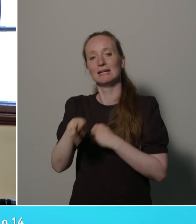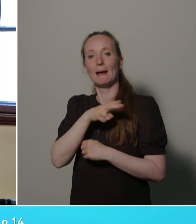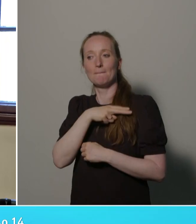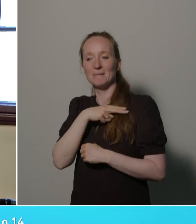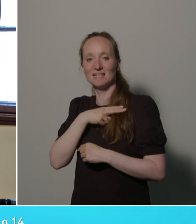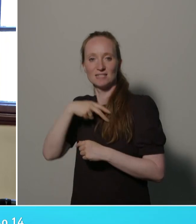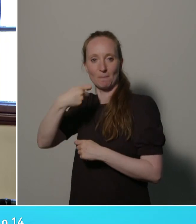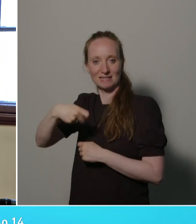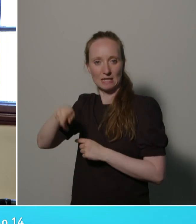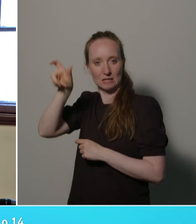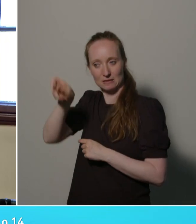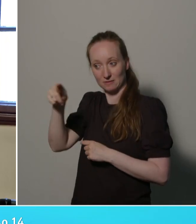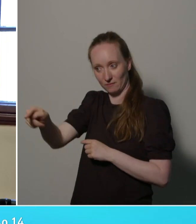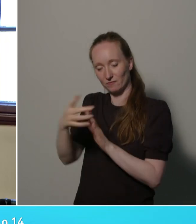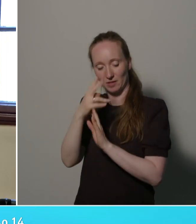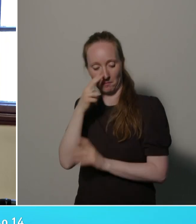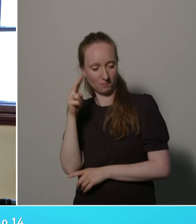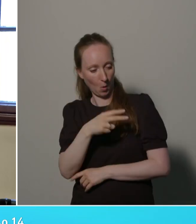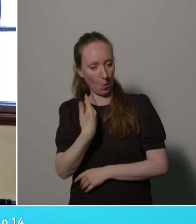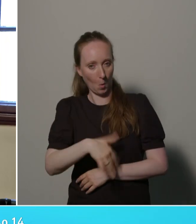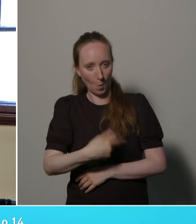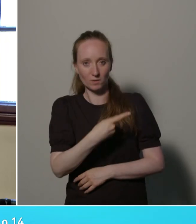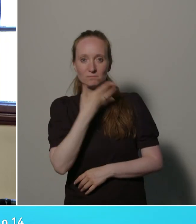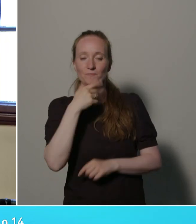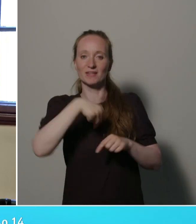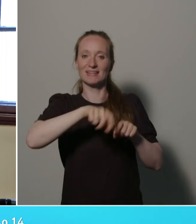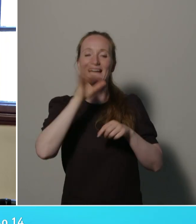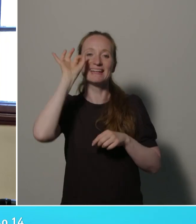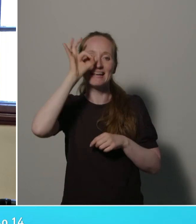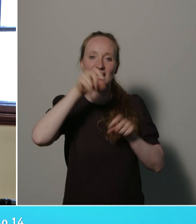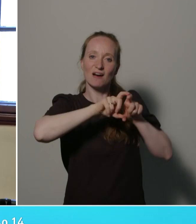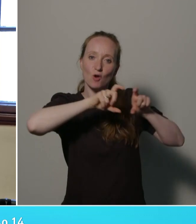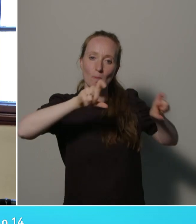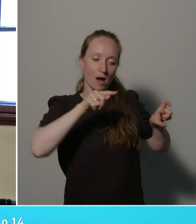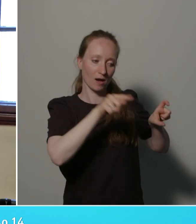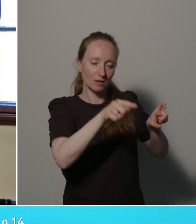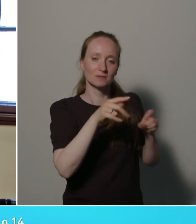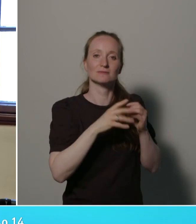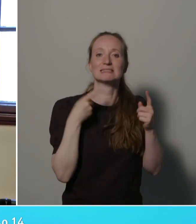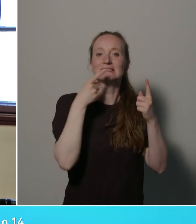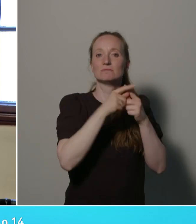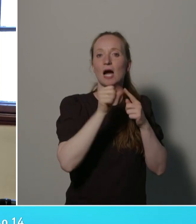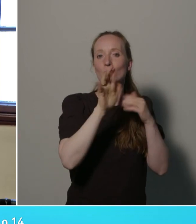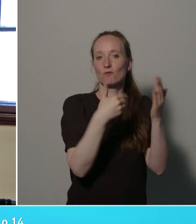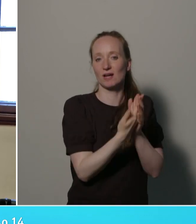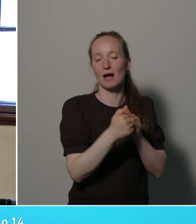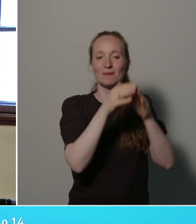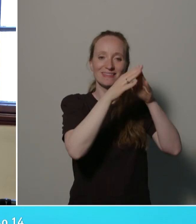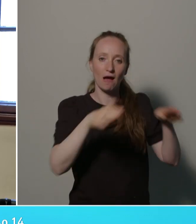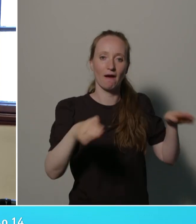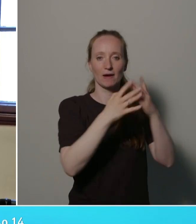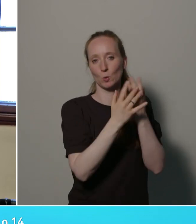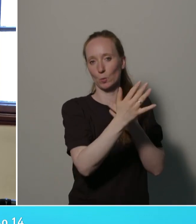die Dachbegrünung hat. Das konnten wir jetzt auch erfahren, die auch wirklich nochmal einen kühlenden Faktor darstellt und beziehungsweise dann auch gerade in